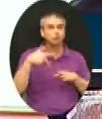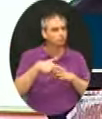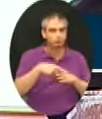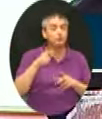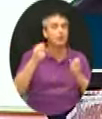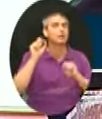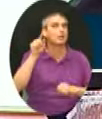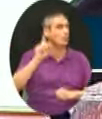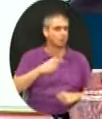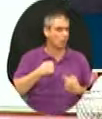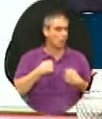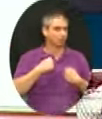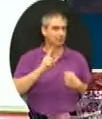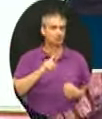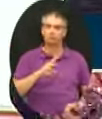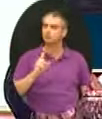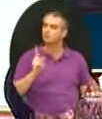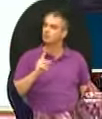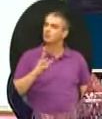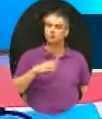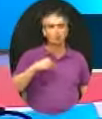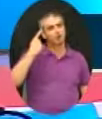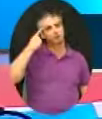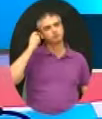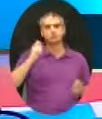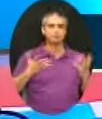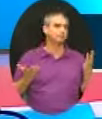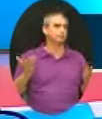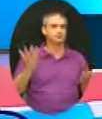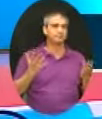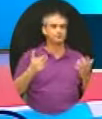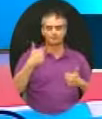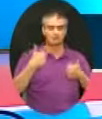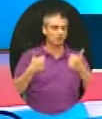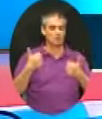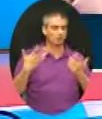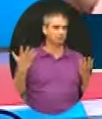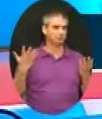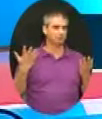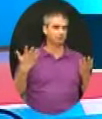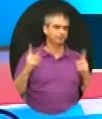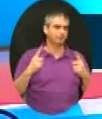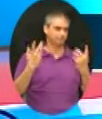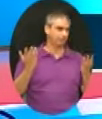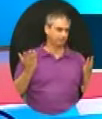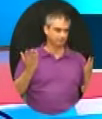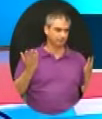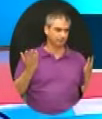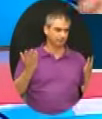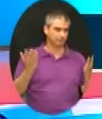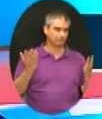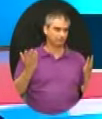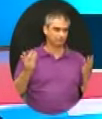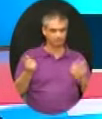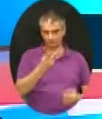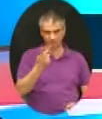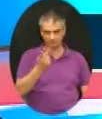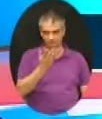אצל הדמוקרטים, לא אצלנו. מי מכן מוכן לאמר בכמה המועמד שלו במקרה שלכם, אתם...